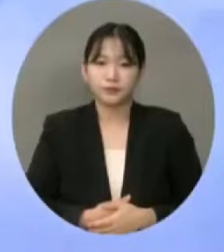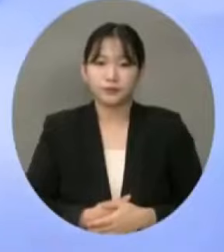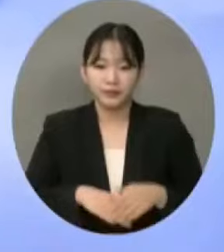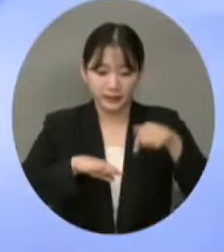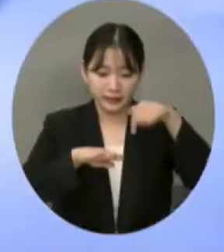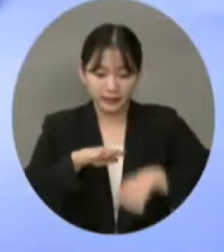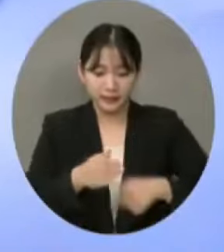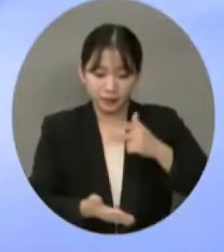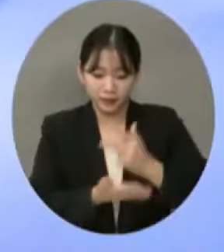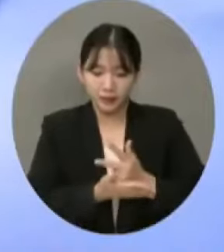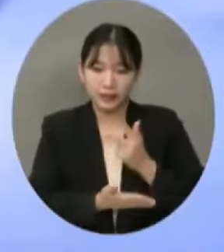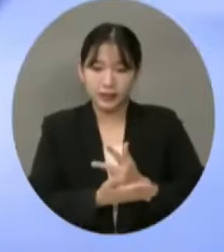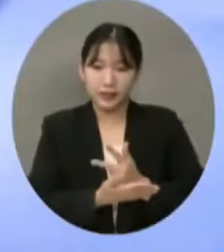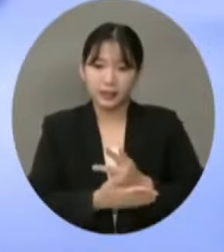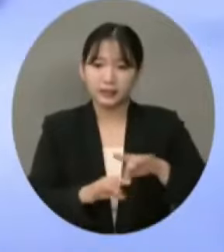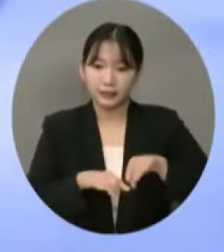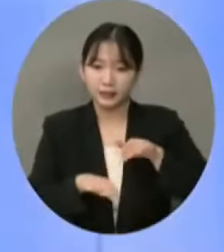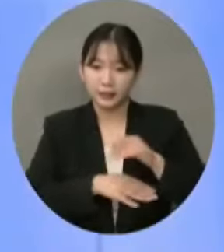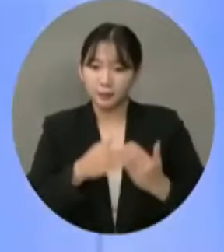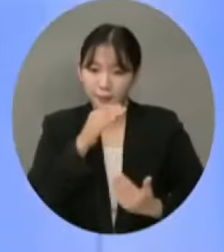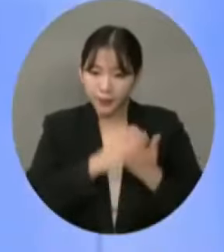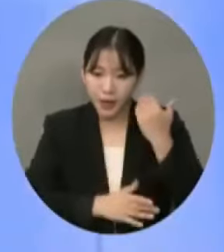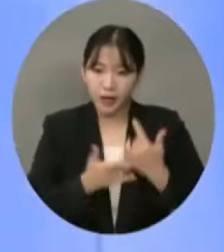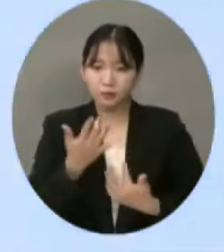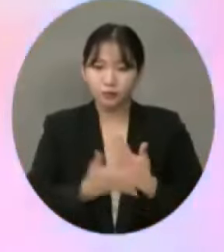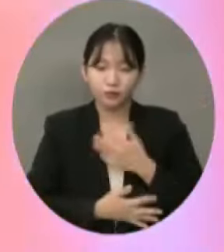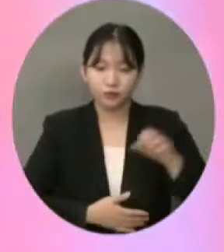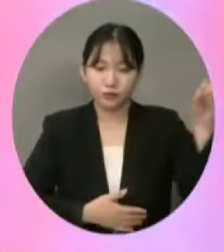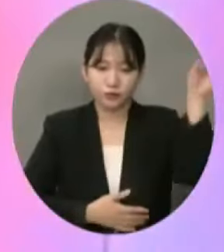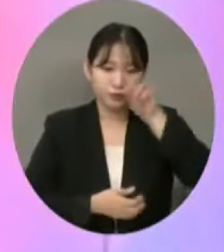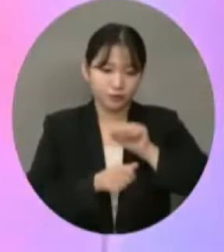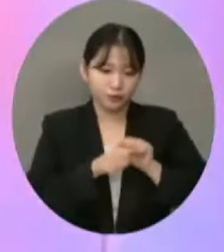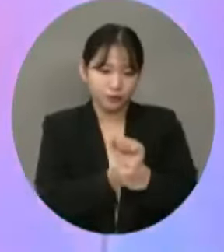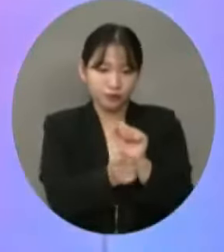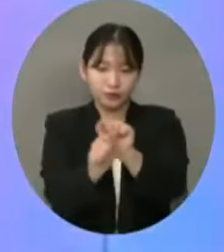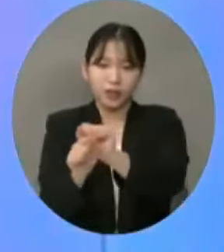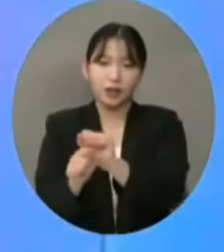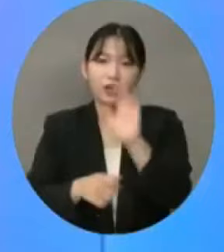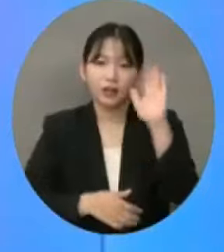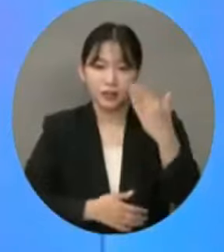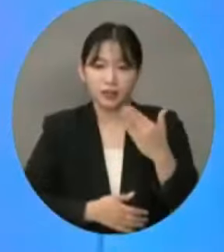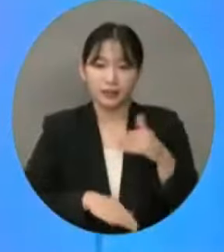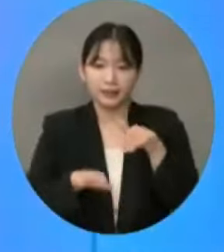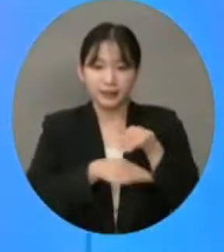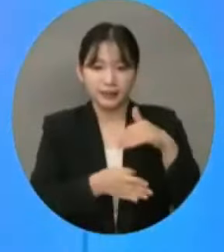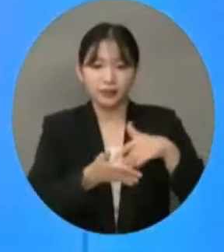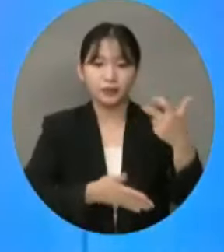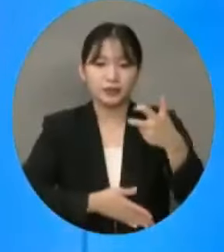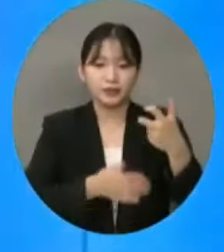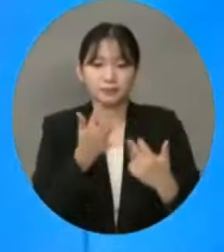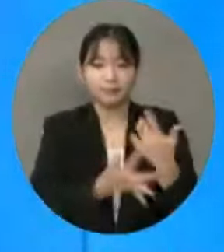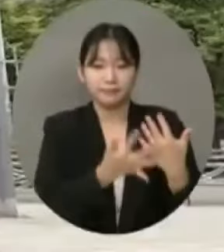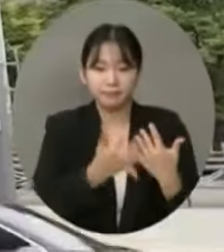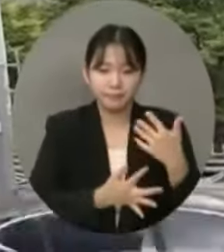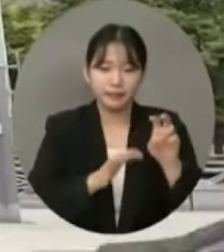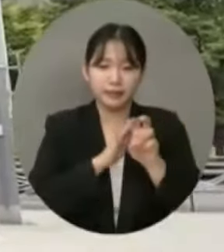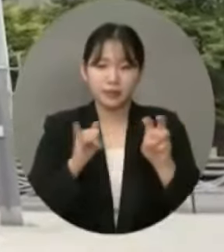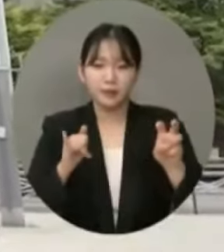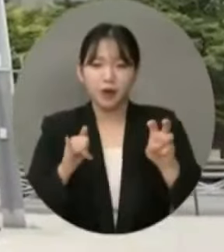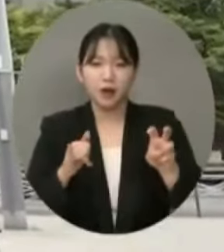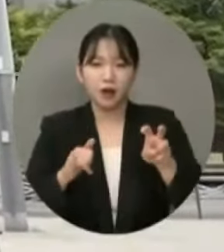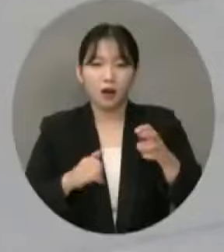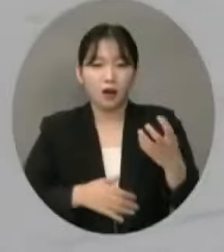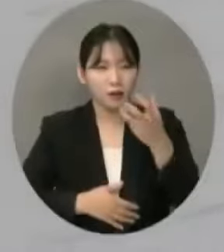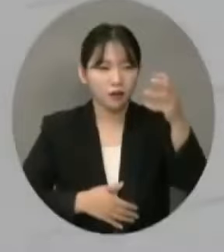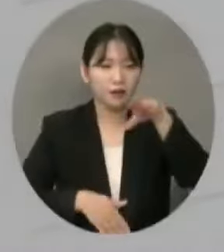지하 주차장에 세워진 전기차에서 일어난 불이 순식간에 사방으로 번집니다. 차량 70여 대가 타고 20여 명이